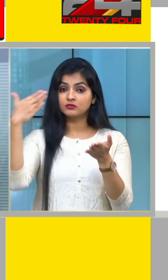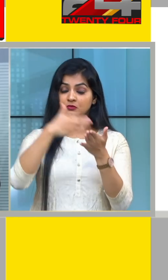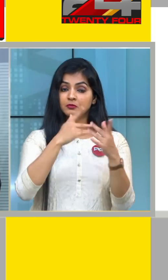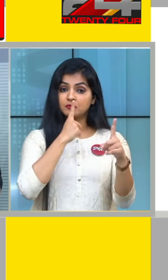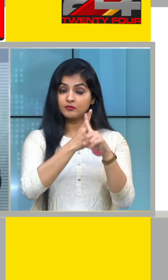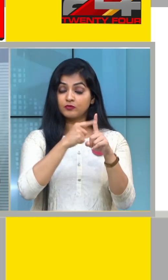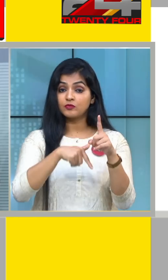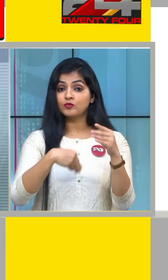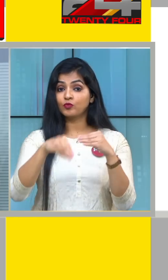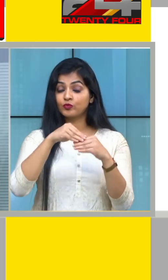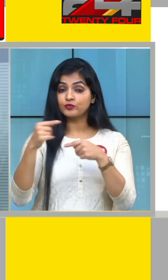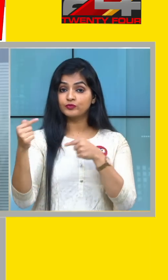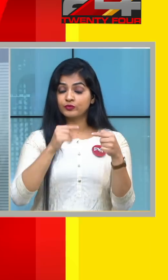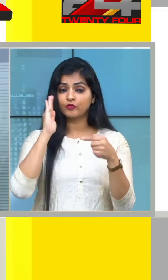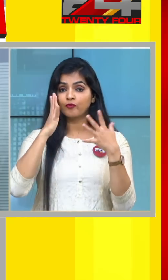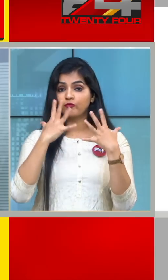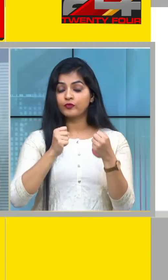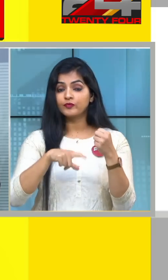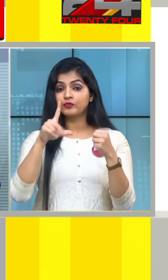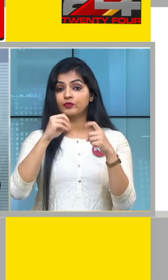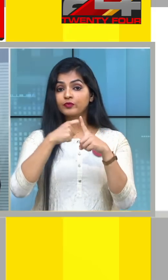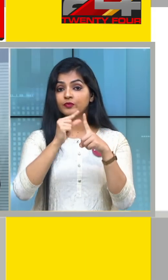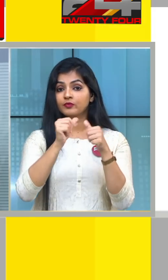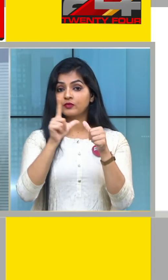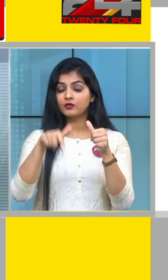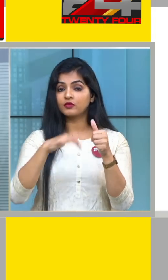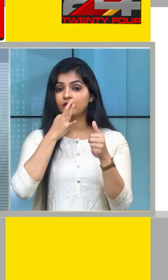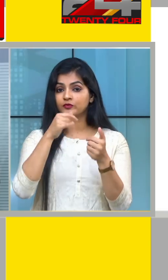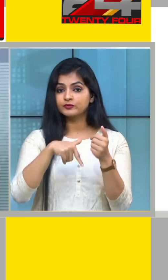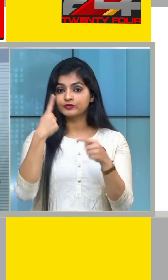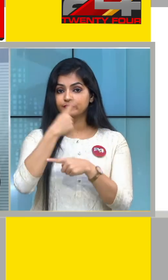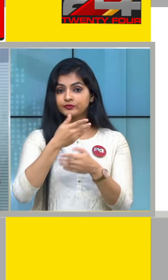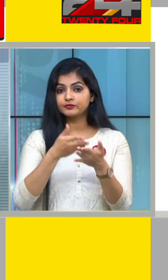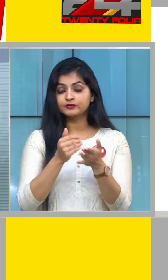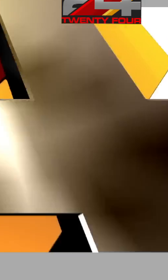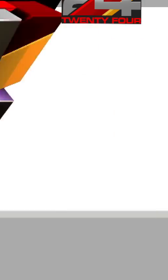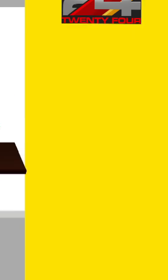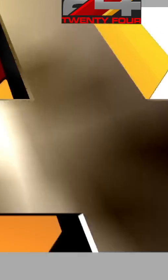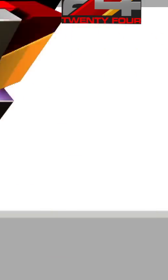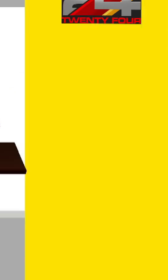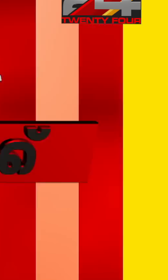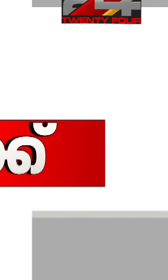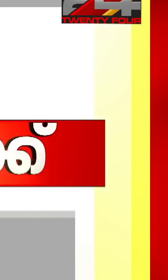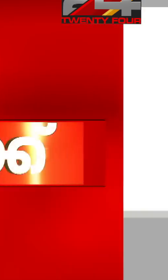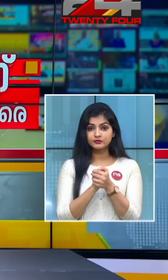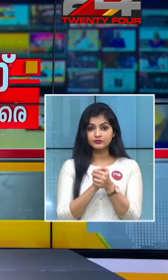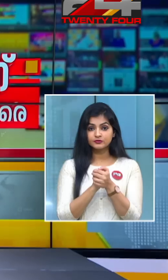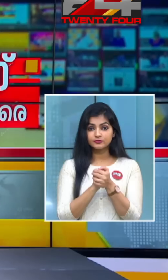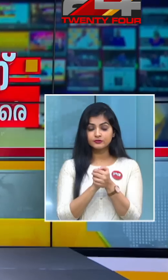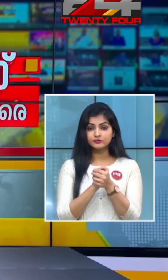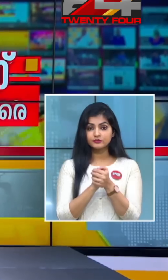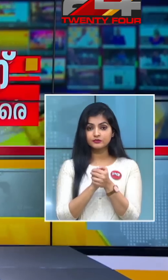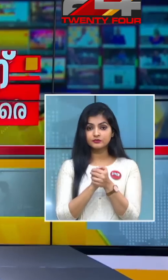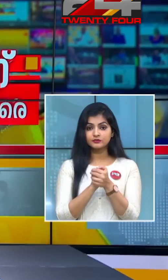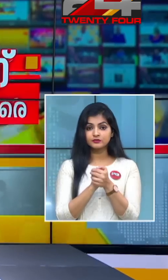വാദം കേൾക്കുന്നതിനുമായാണ് ലോക്പാൽ ഇപ്പോൾ ആവശ്യപ്പെട്ടിരിക്കുന്നത്. സുഹൈൽ, ശരിയാണ്. അച്യുതനാണ് ഡൽഹിയിൽ നിന്ന്